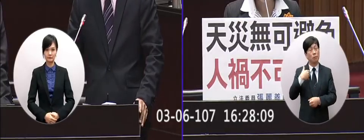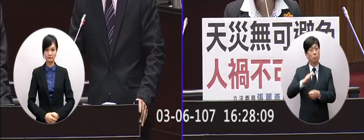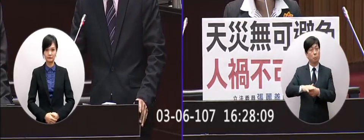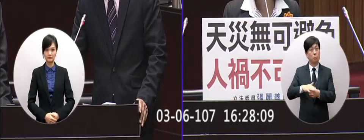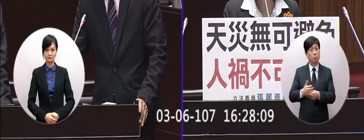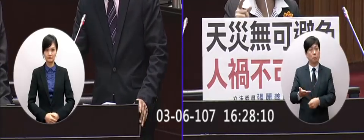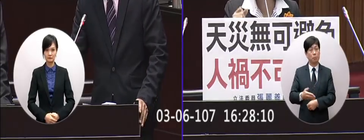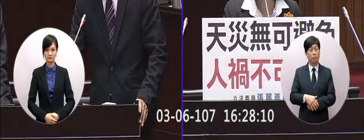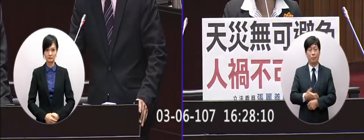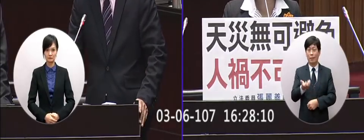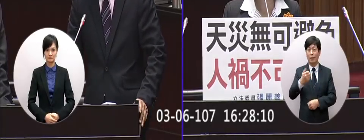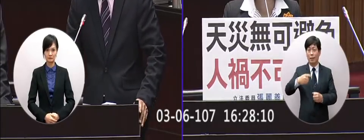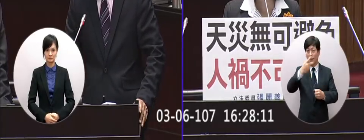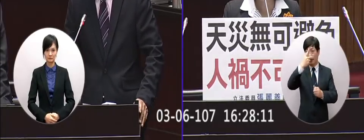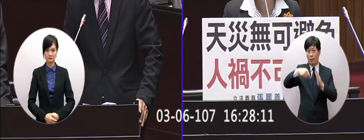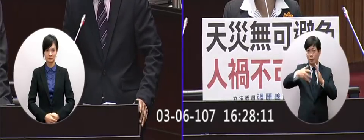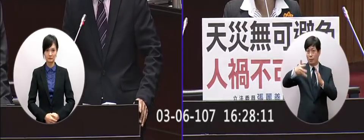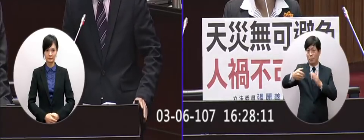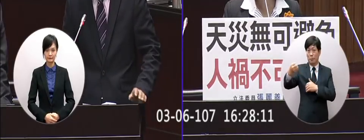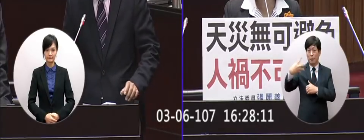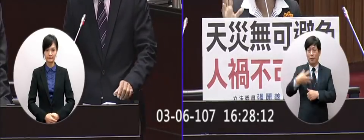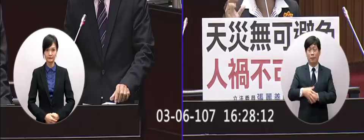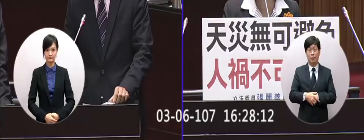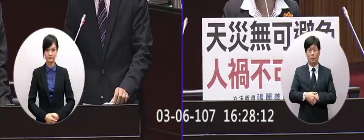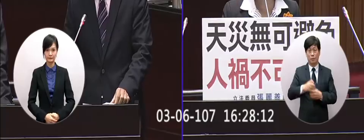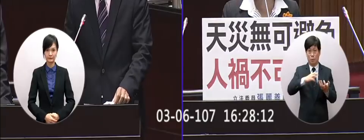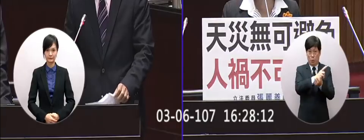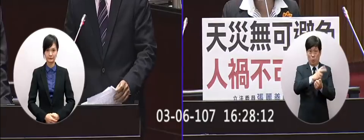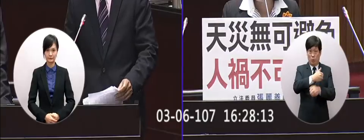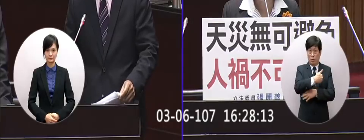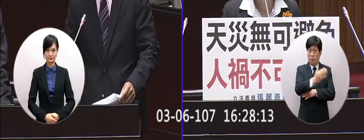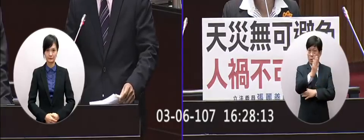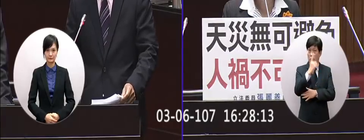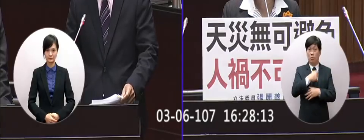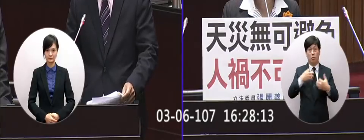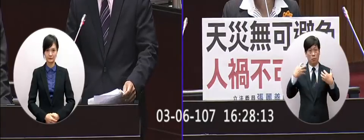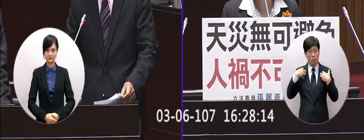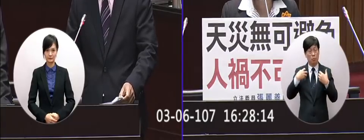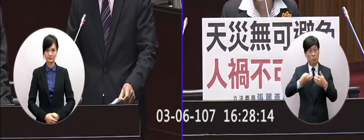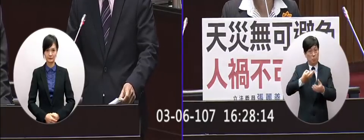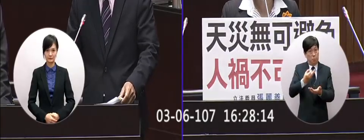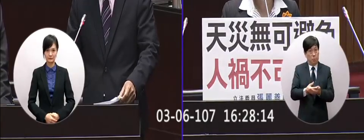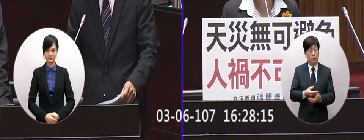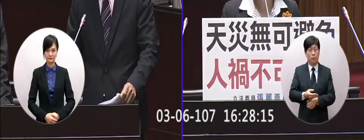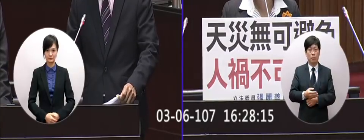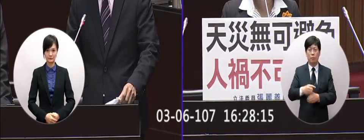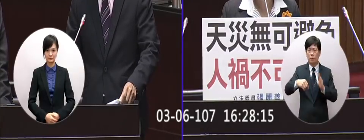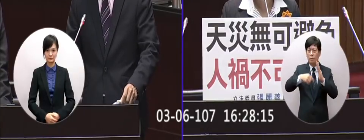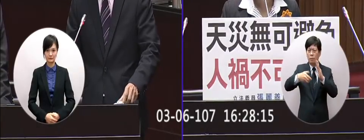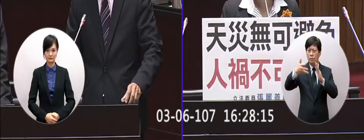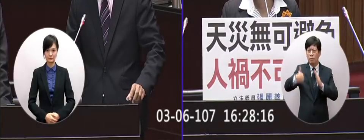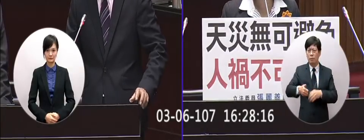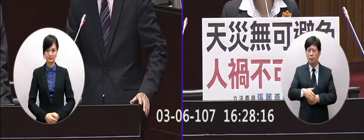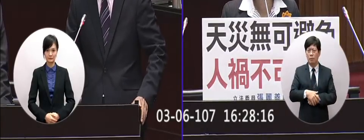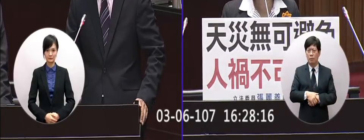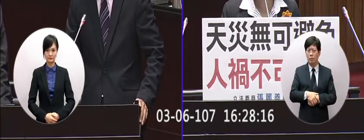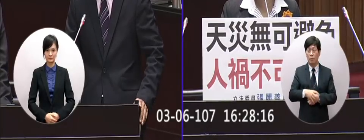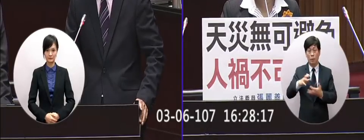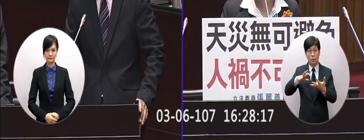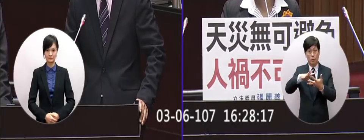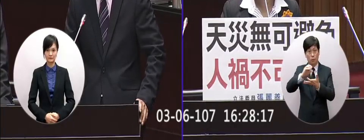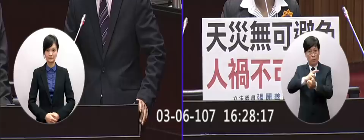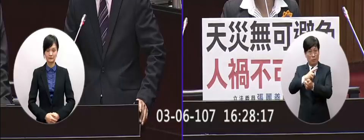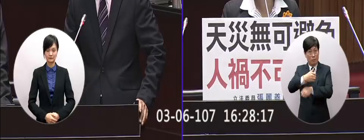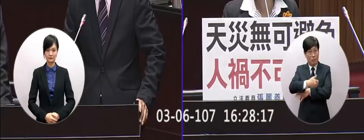补？刚刚赖院长告诉我，云林县政府要弥补。院长，云林